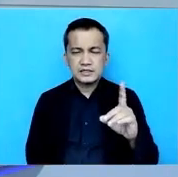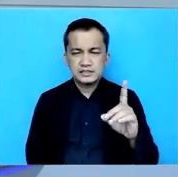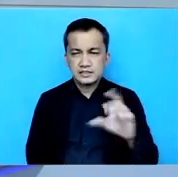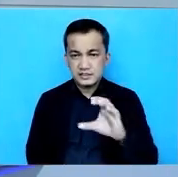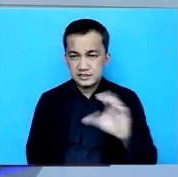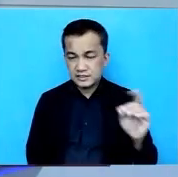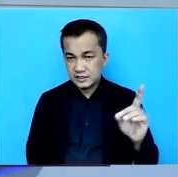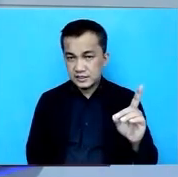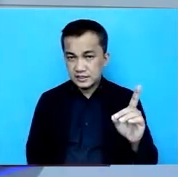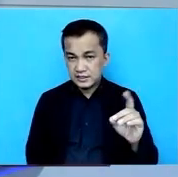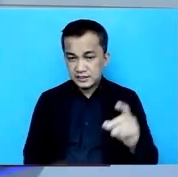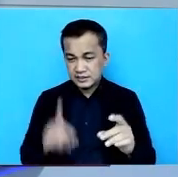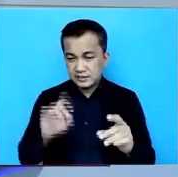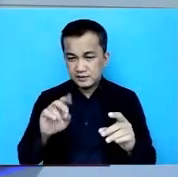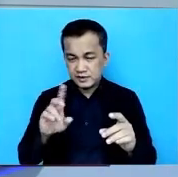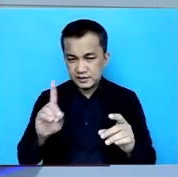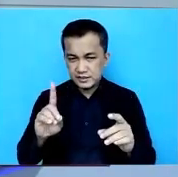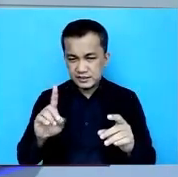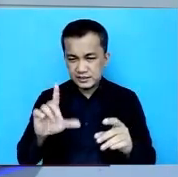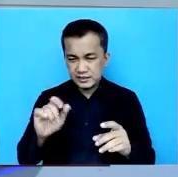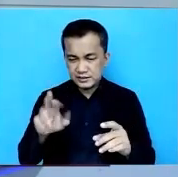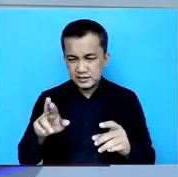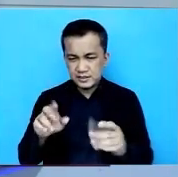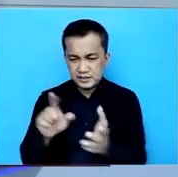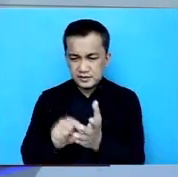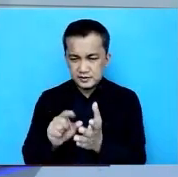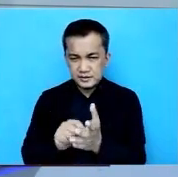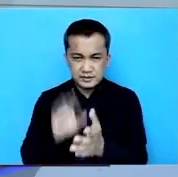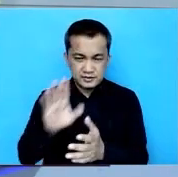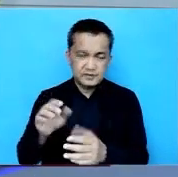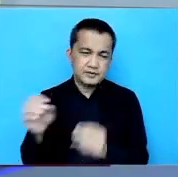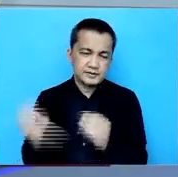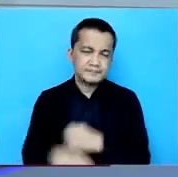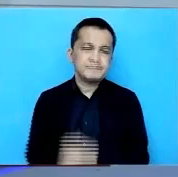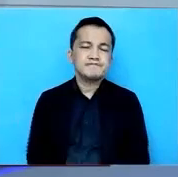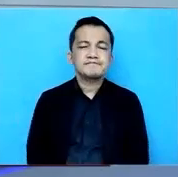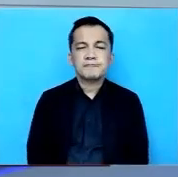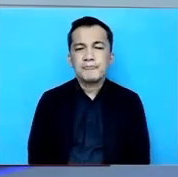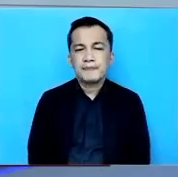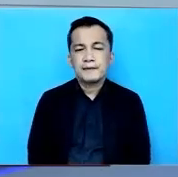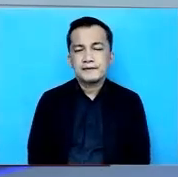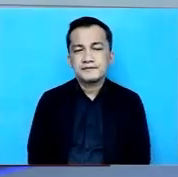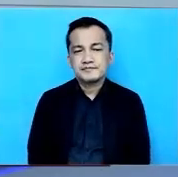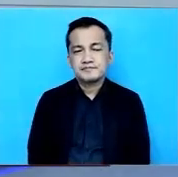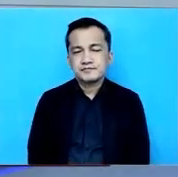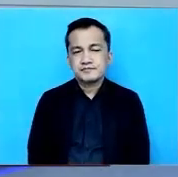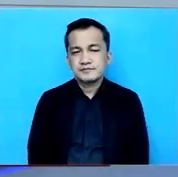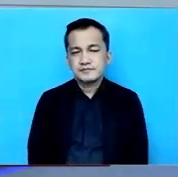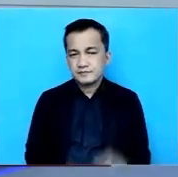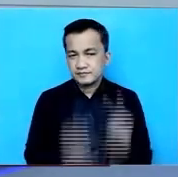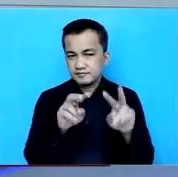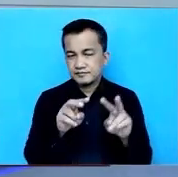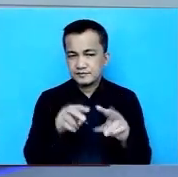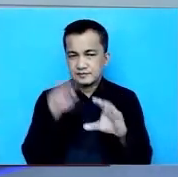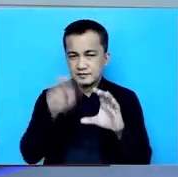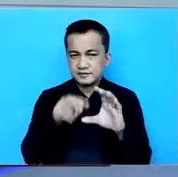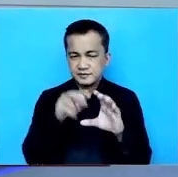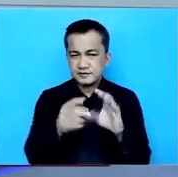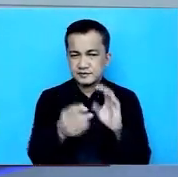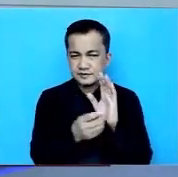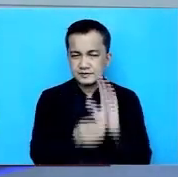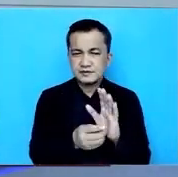yun. At pati na rin ang laser printer sa inyong mga opisina. At kung papanoorin mo po yung video demonstration na